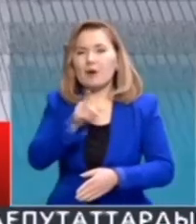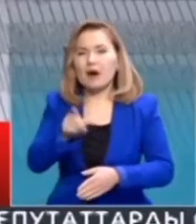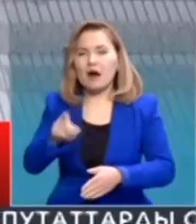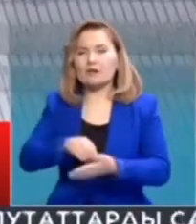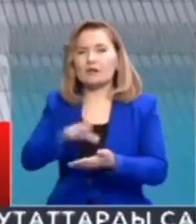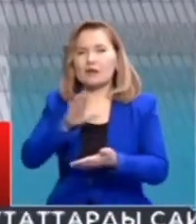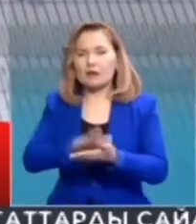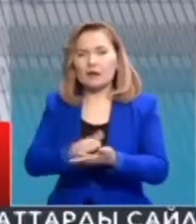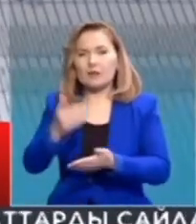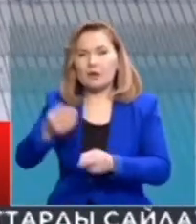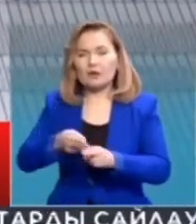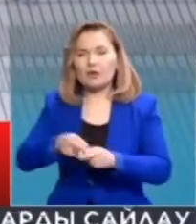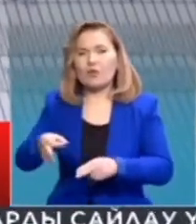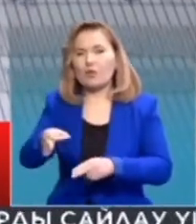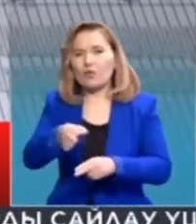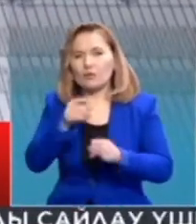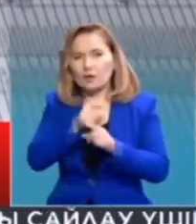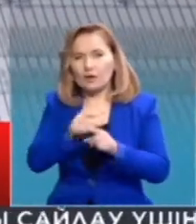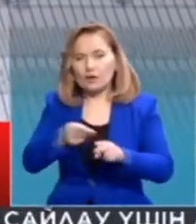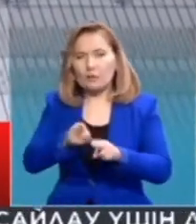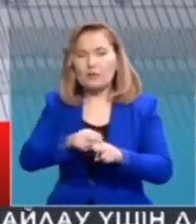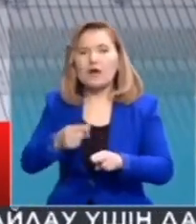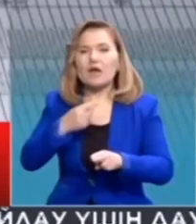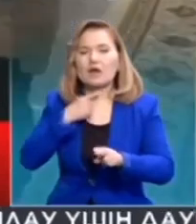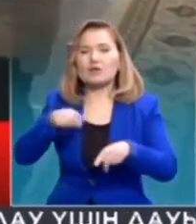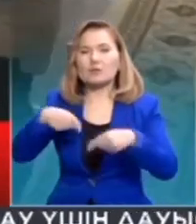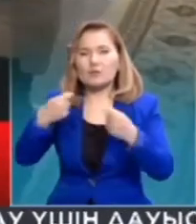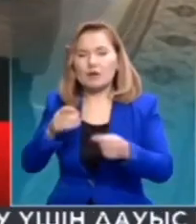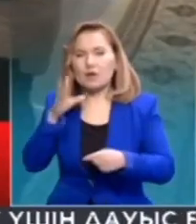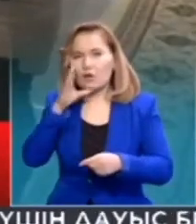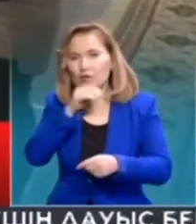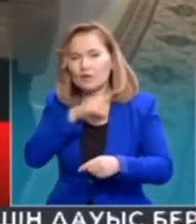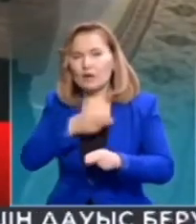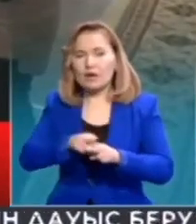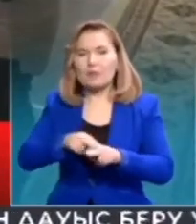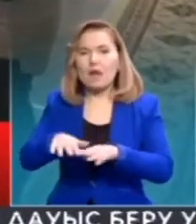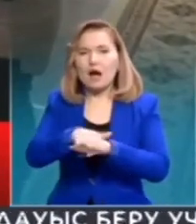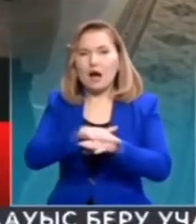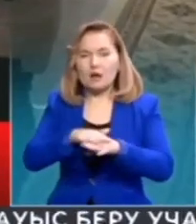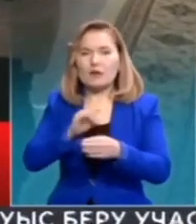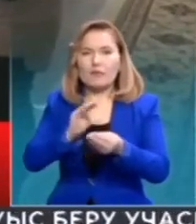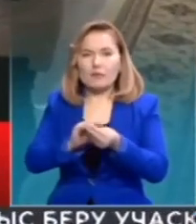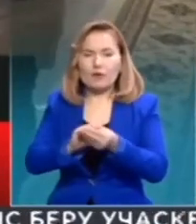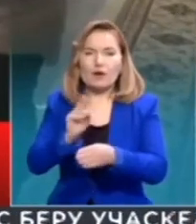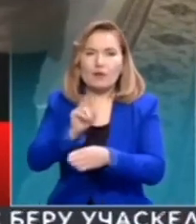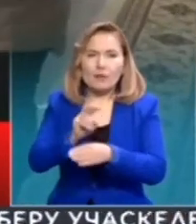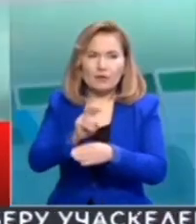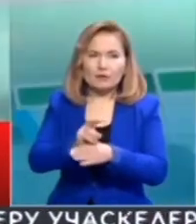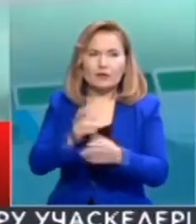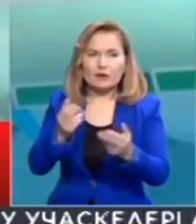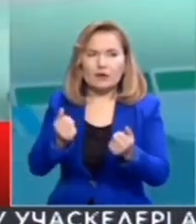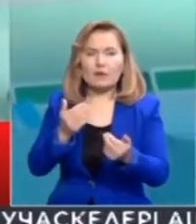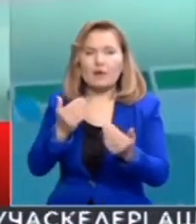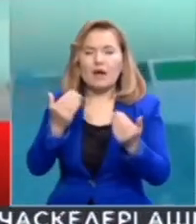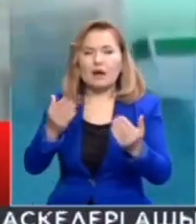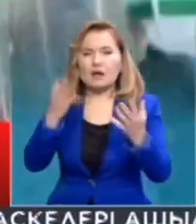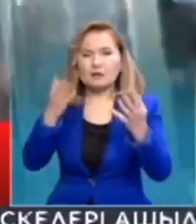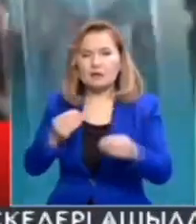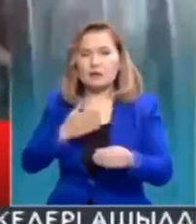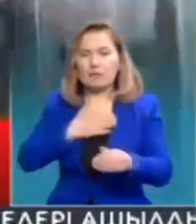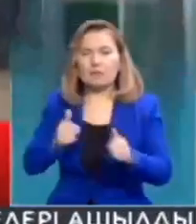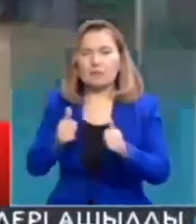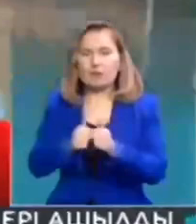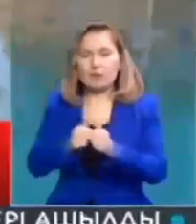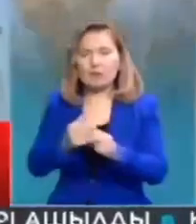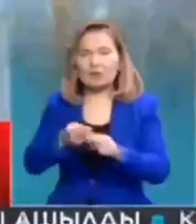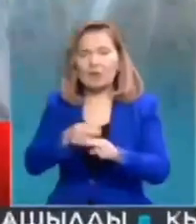адамның басым бөлігі осы уақытқа дейін дауыс беріп қойды. Дегенмен мұнда адамдар әлі де көп келіп жатыр. Қазір менің жанымда жаңа